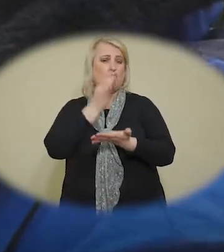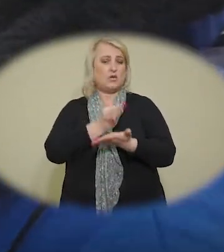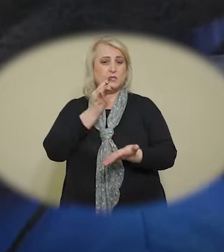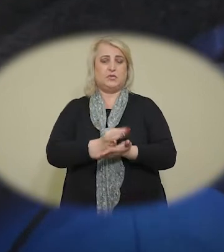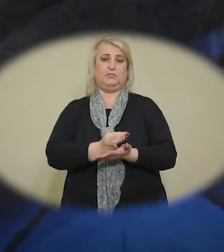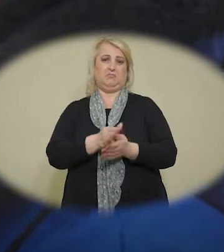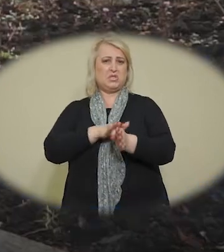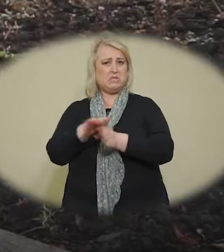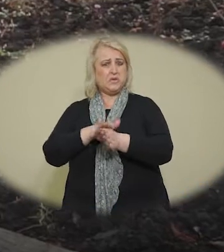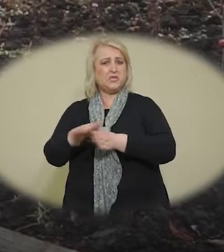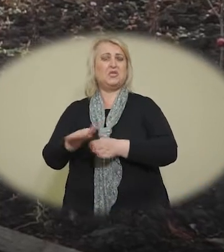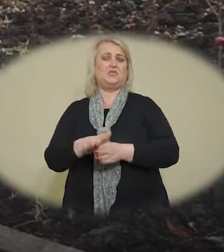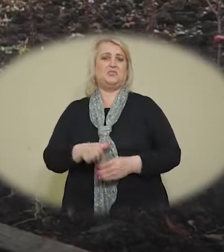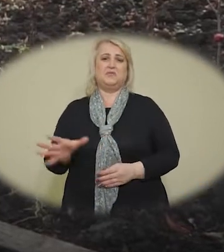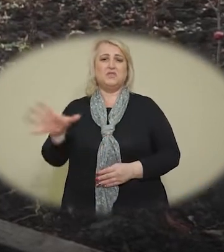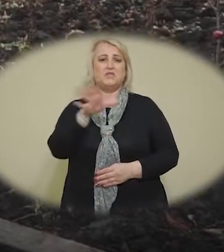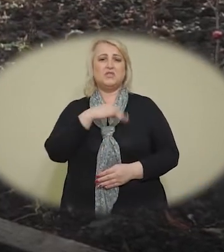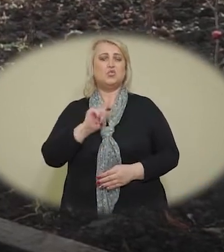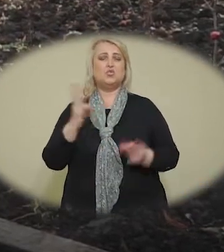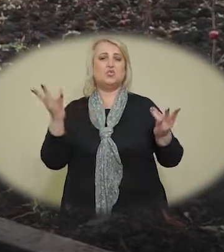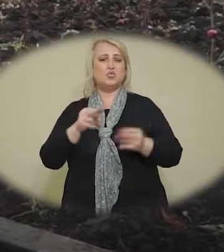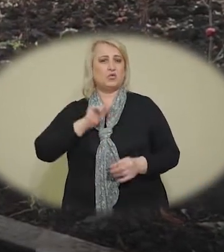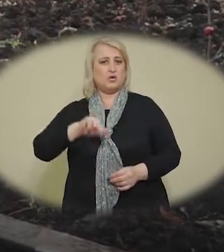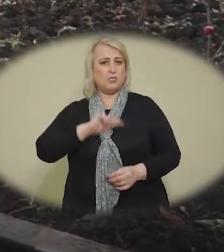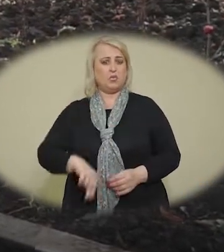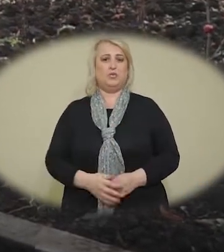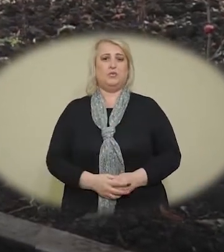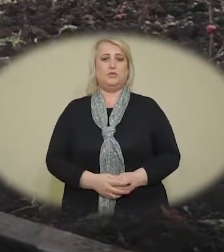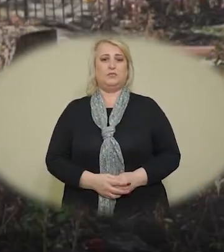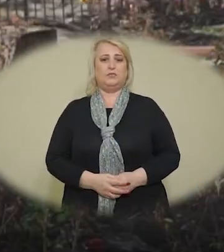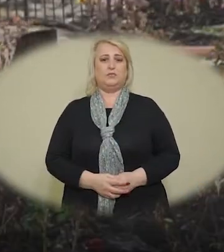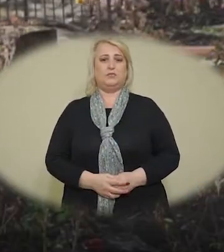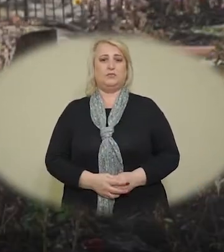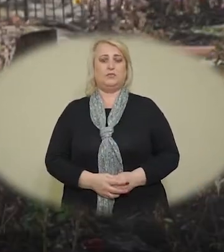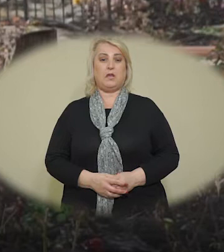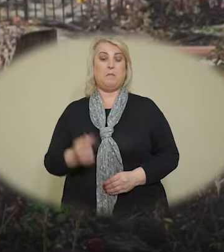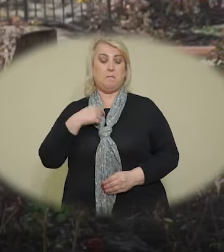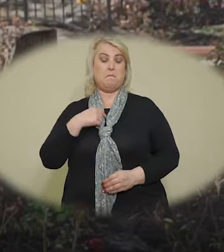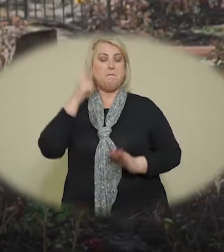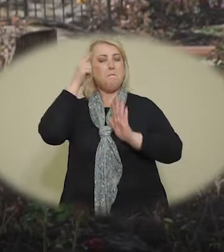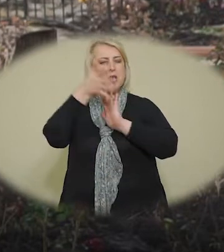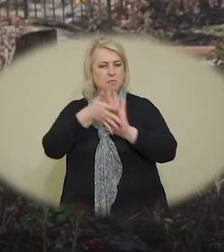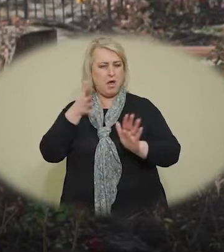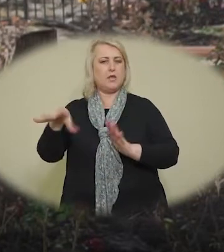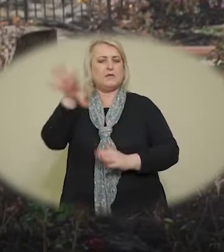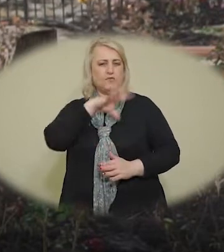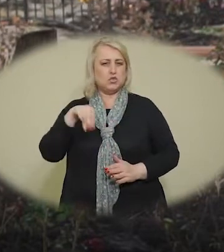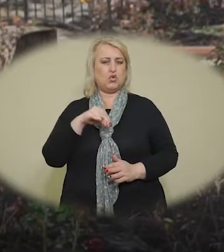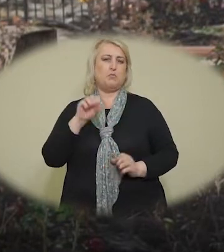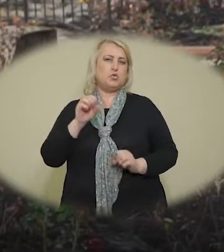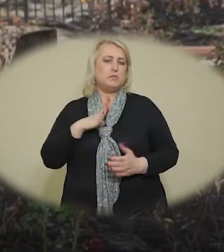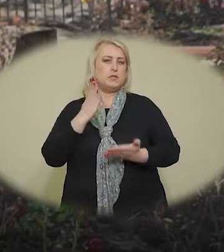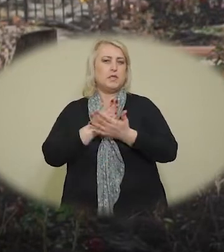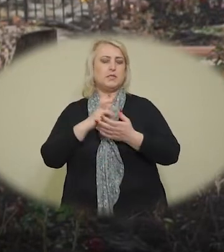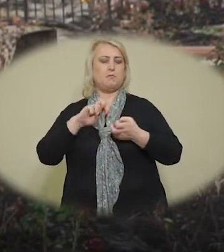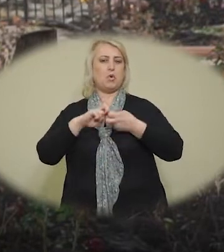responsabil îndeplinești toate indicațiile care studiau bineînțeles înțelege totul poate sunt